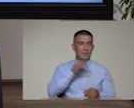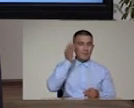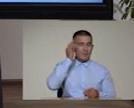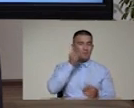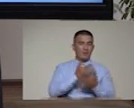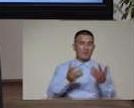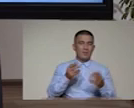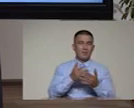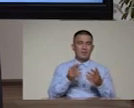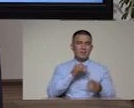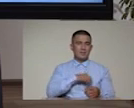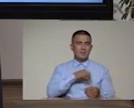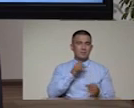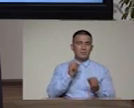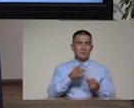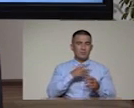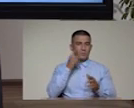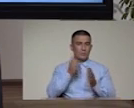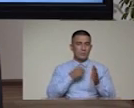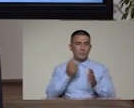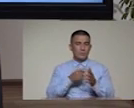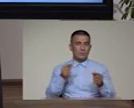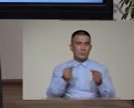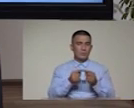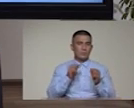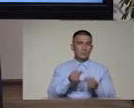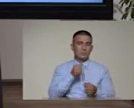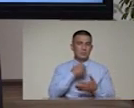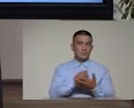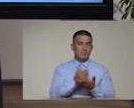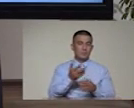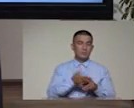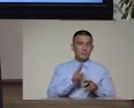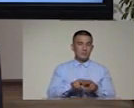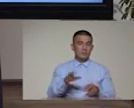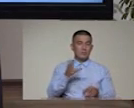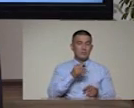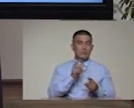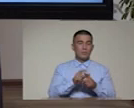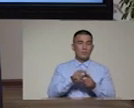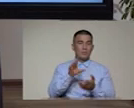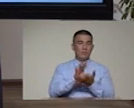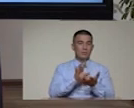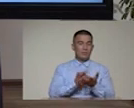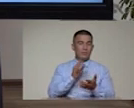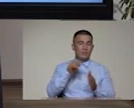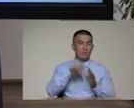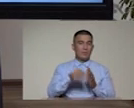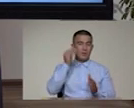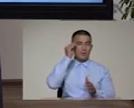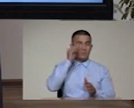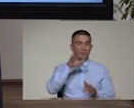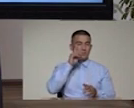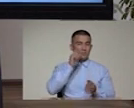berilgan izohlardan aniqlang. Lug'at daftaringizga ko'chirib, ma'nosini eslab qoling deyilgan shart